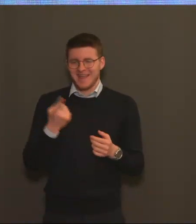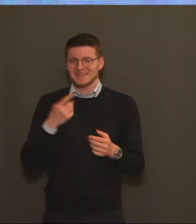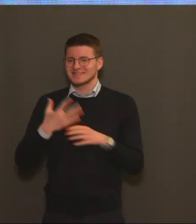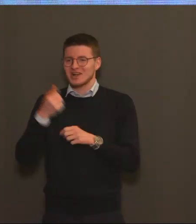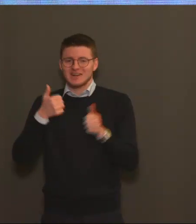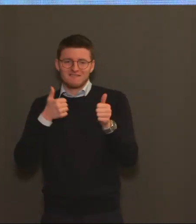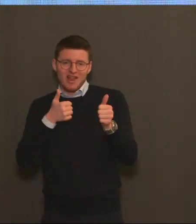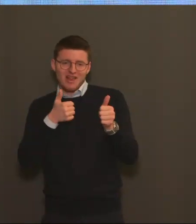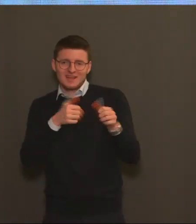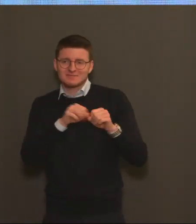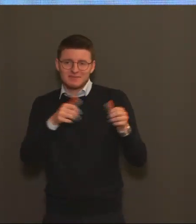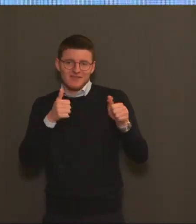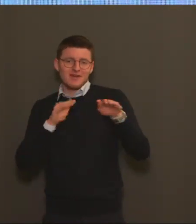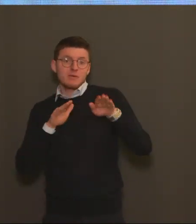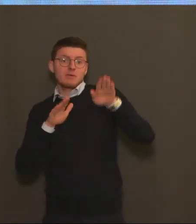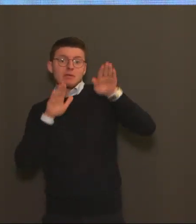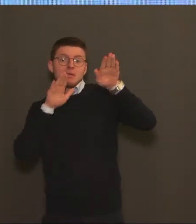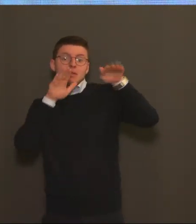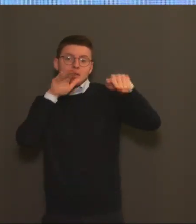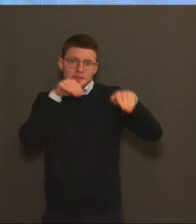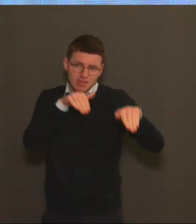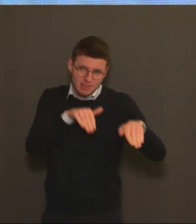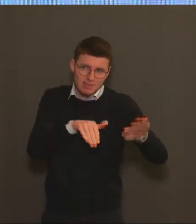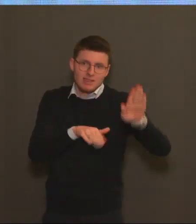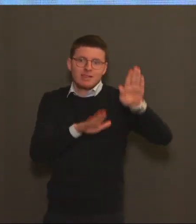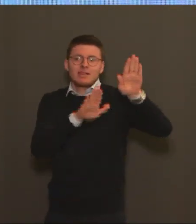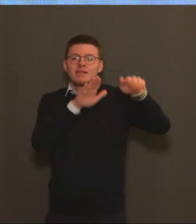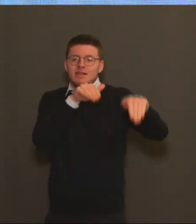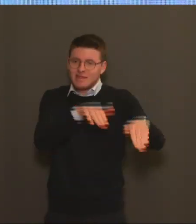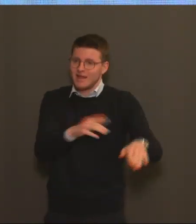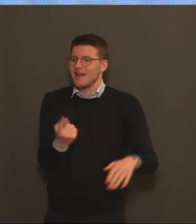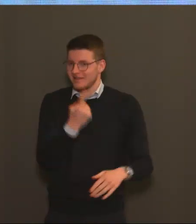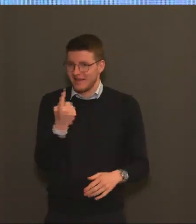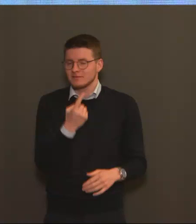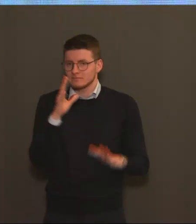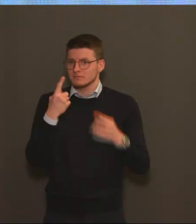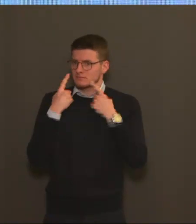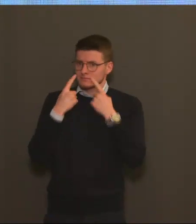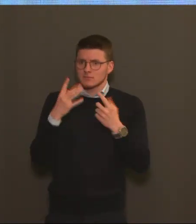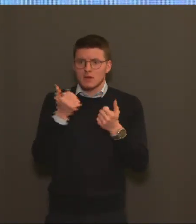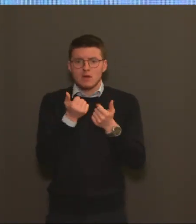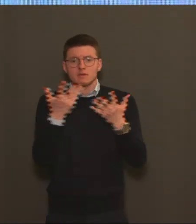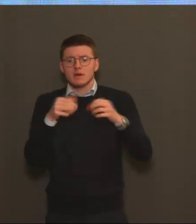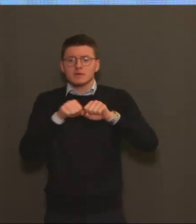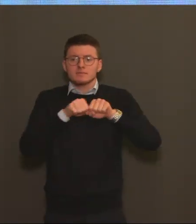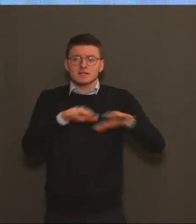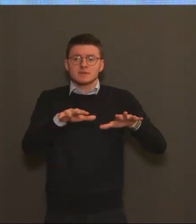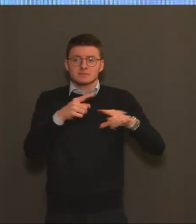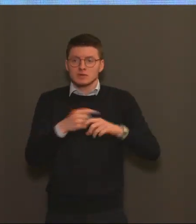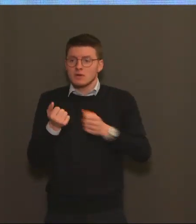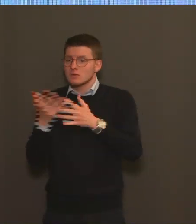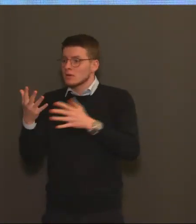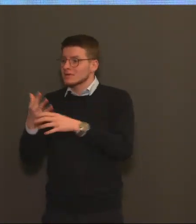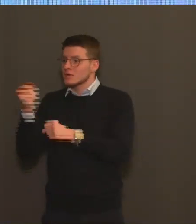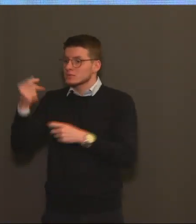volgen. Als je kijkt naar het aantal besmettingen en het aantal ziekenhuisopnames, dan zie je dat zo'n 6 tot 7% van